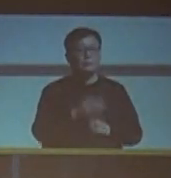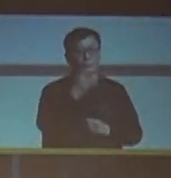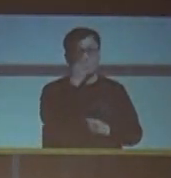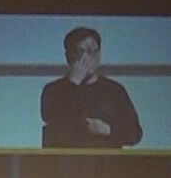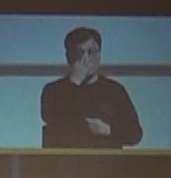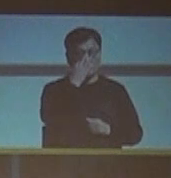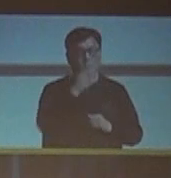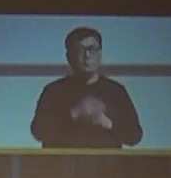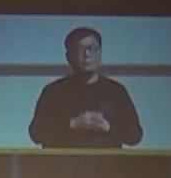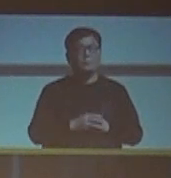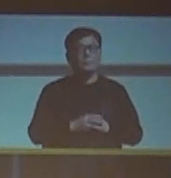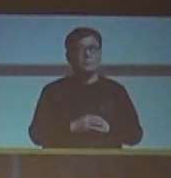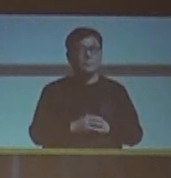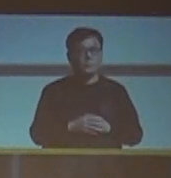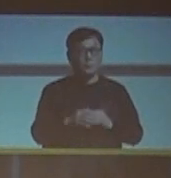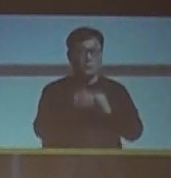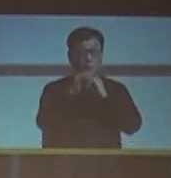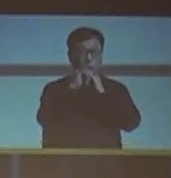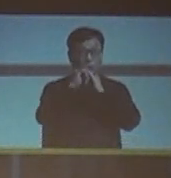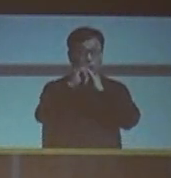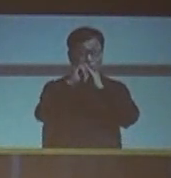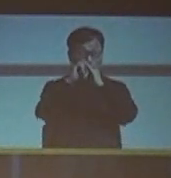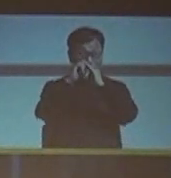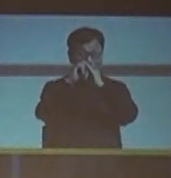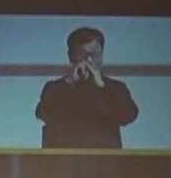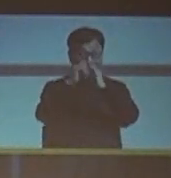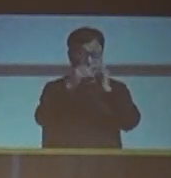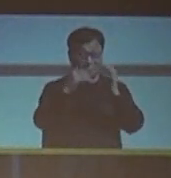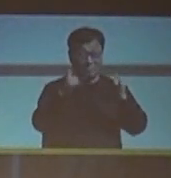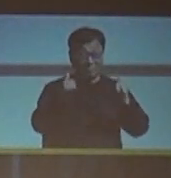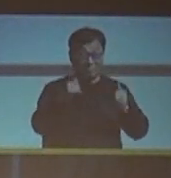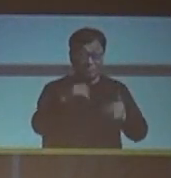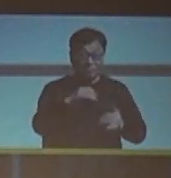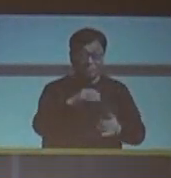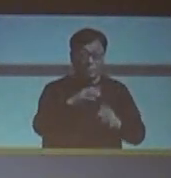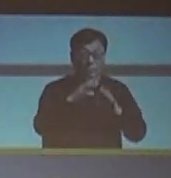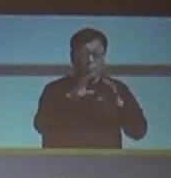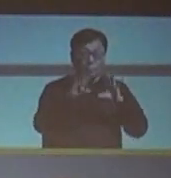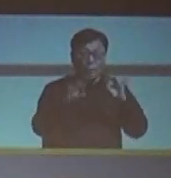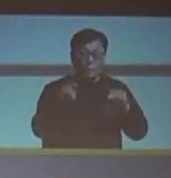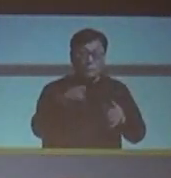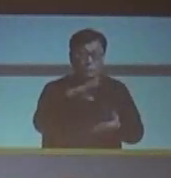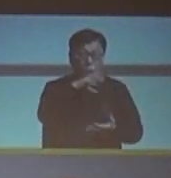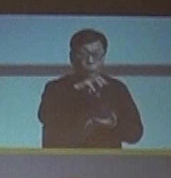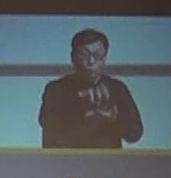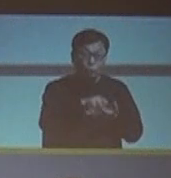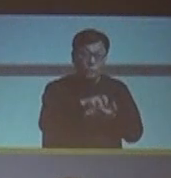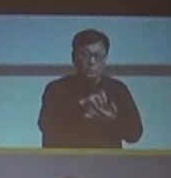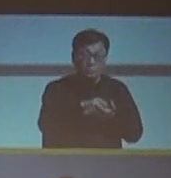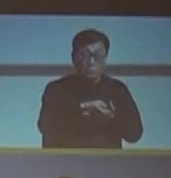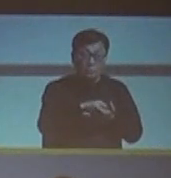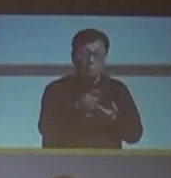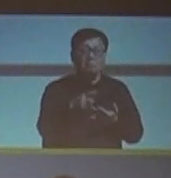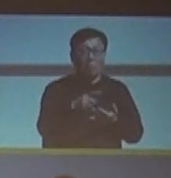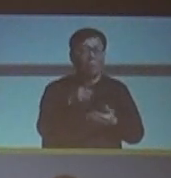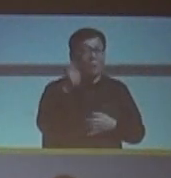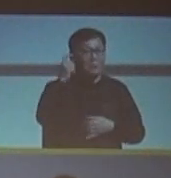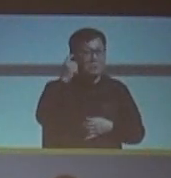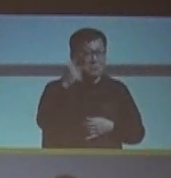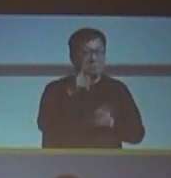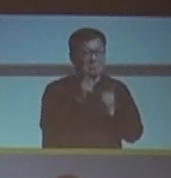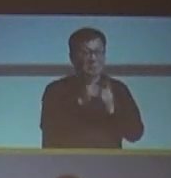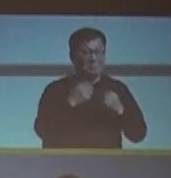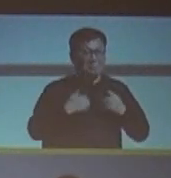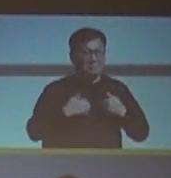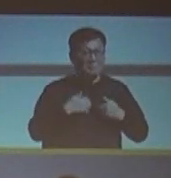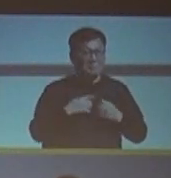되겠습니다. 네. 네, 훌륭하신 분이시죠. 마른 오징어 무침을 좋아하시는 네, 우리 이영복 형제님 반갑습니다. 그리고 오늘